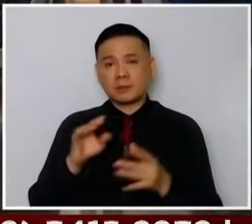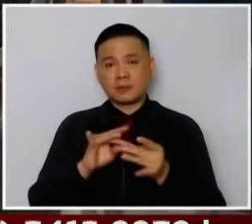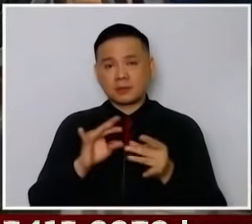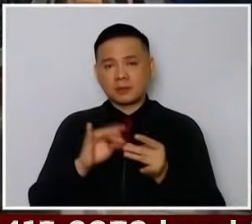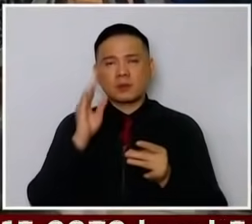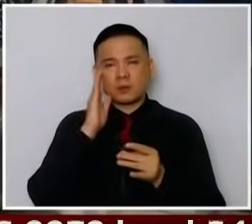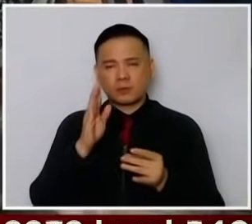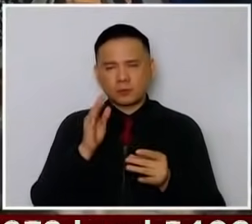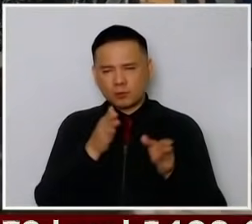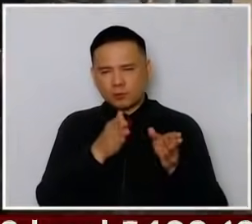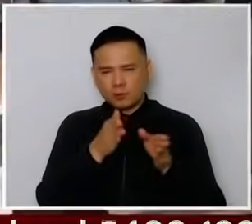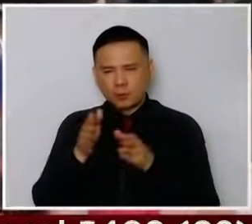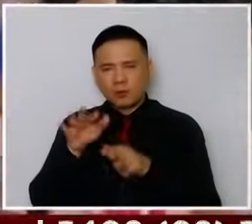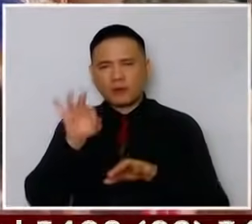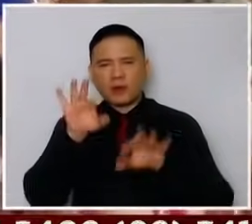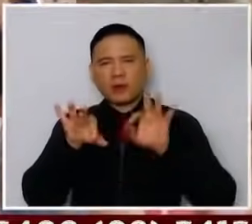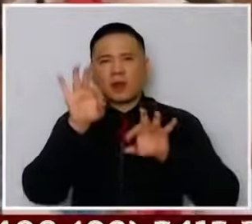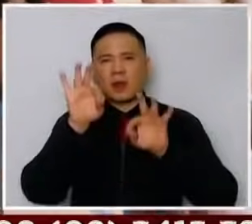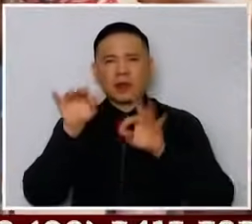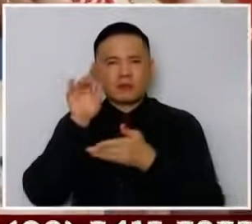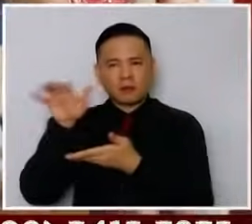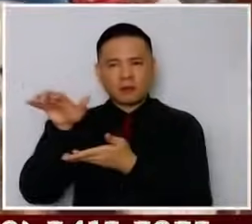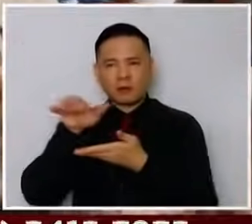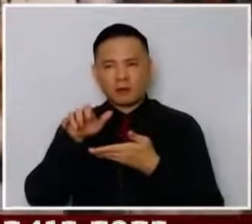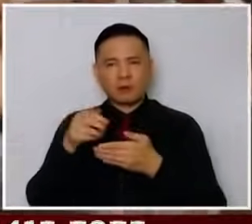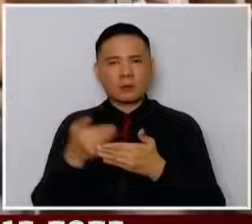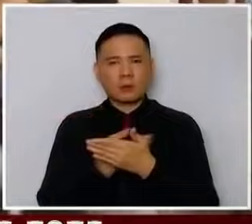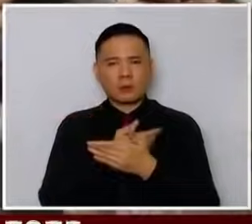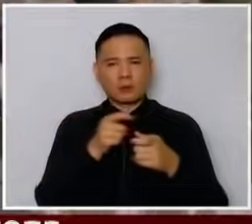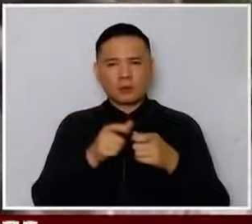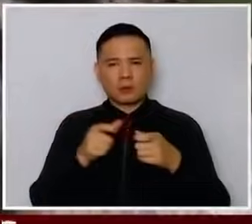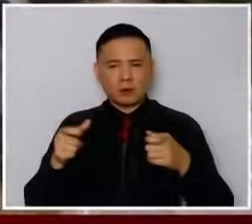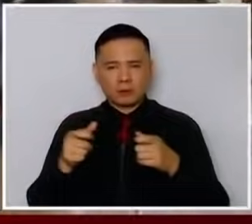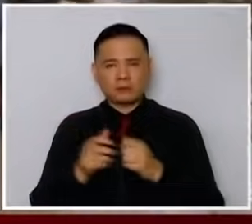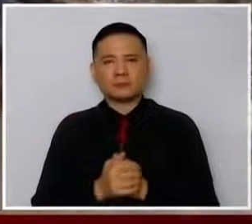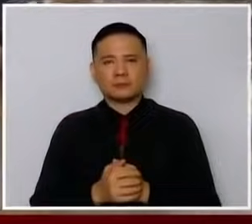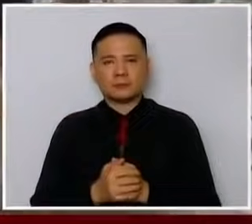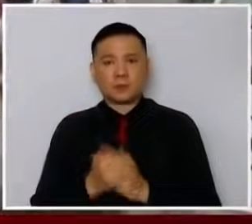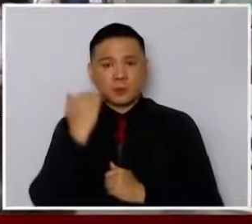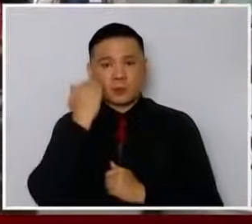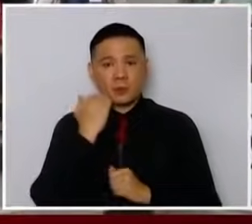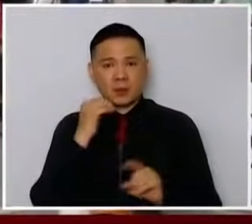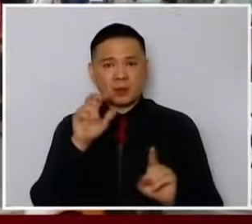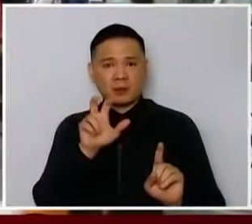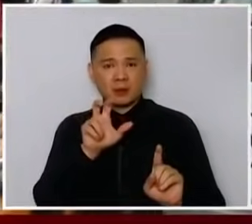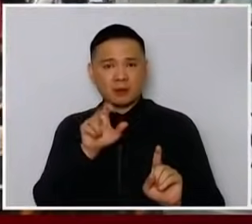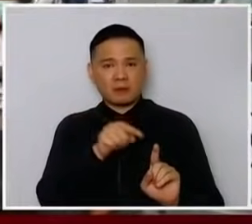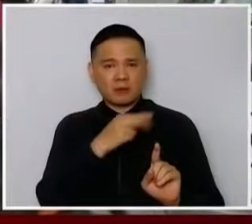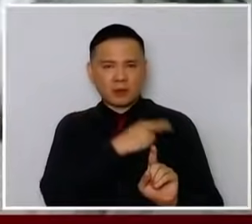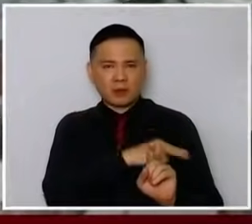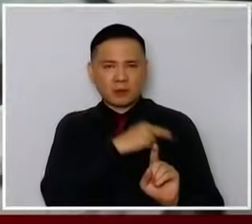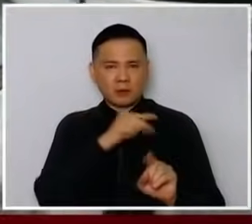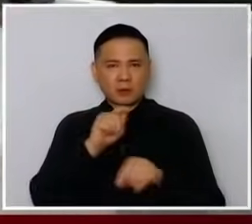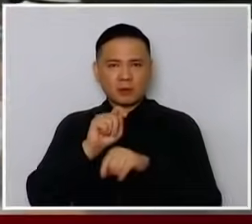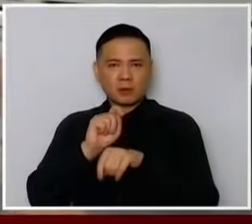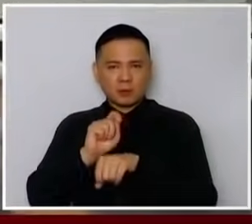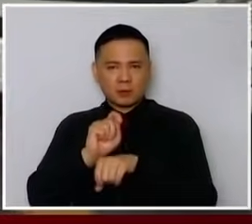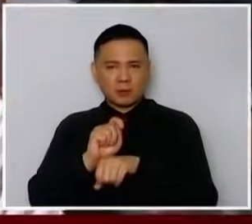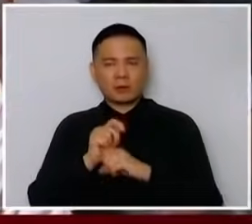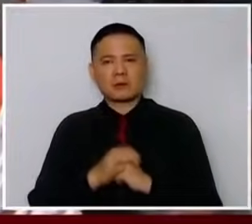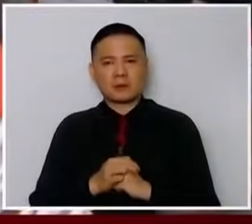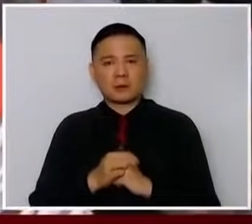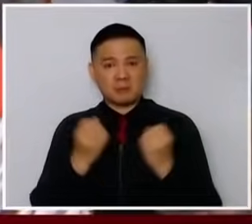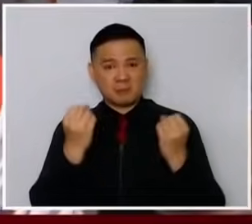na makakuha ng supply ng bakuna. Kulang din ang inisyal na 300 doses na inilaan sa ospital ng Tondo. May ilang